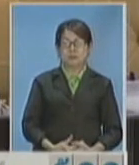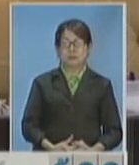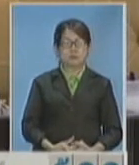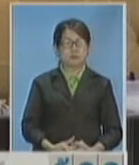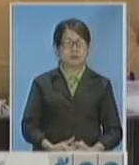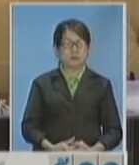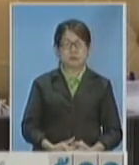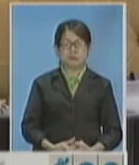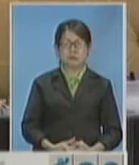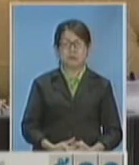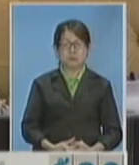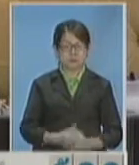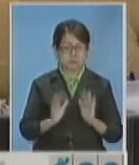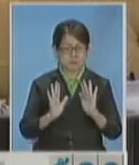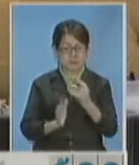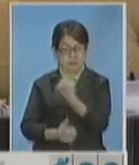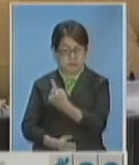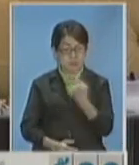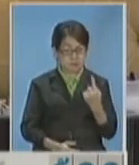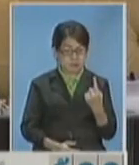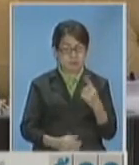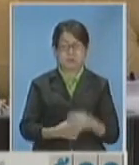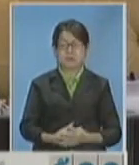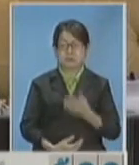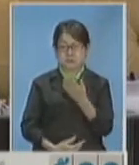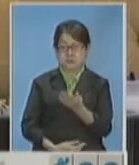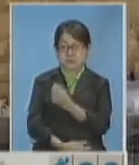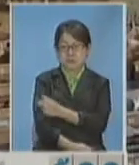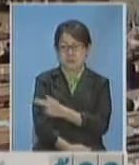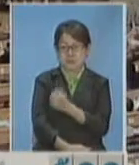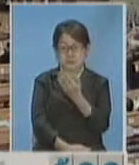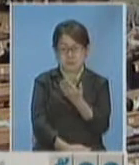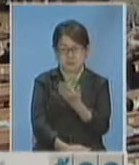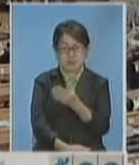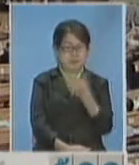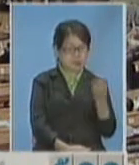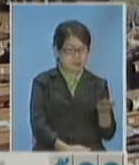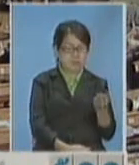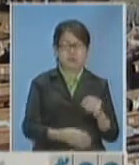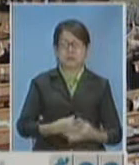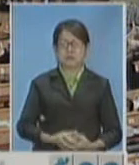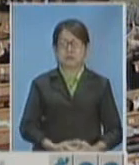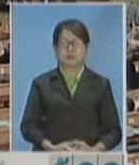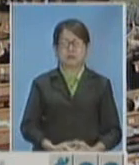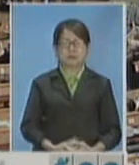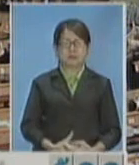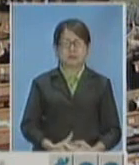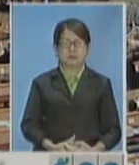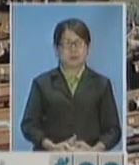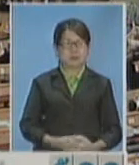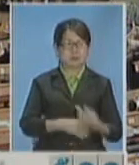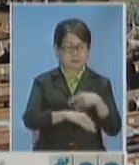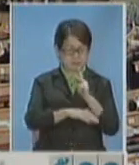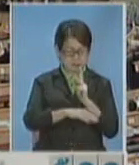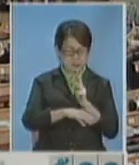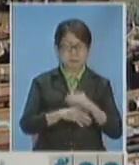เอาขออีกฝ่ายละท่านนะครับเชิญหมอสุกิจแล้วก็ปีชาพล ท่านประ